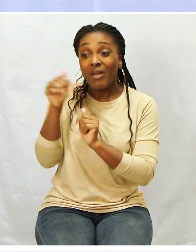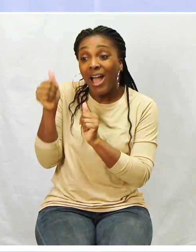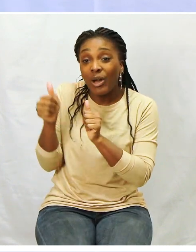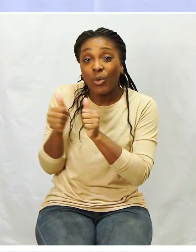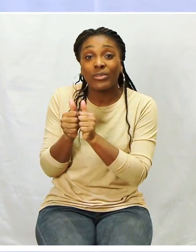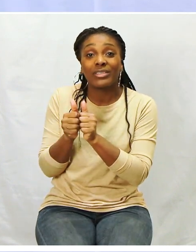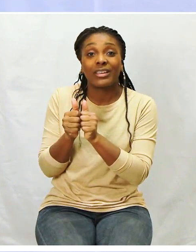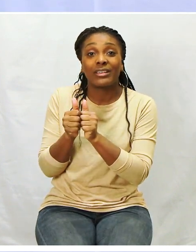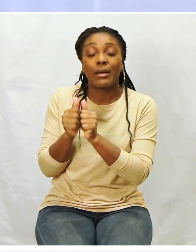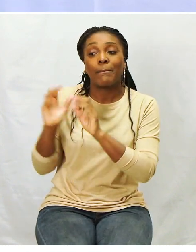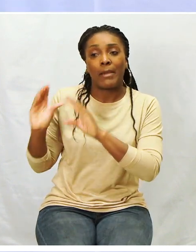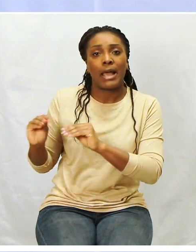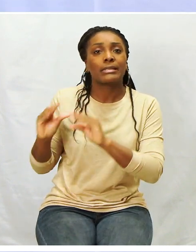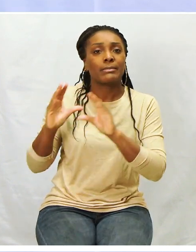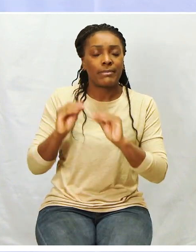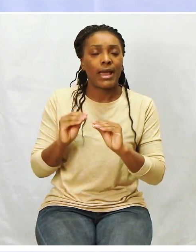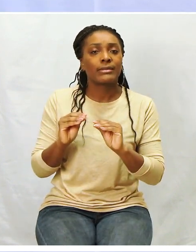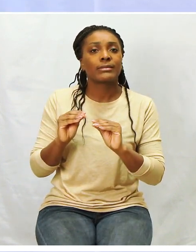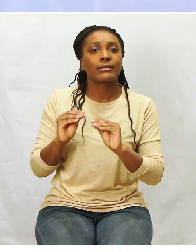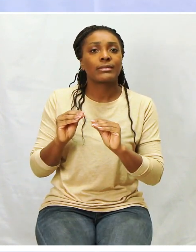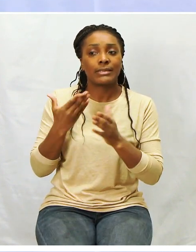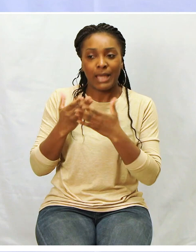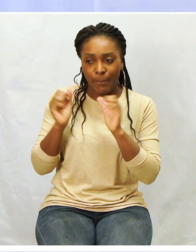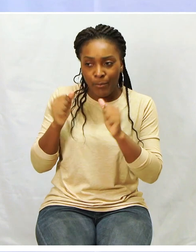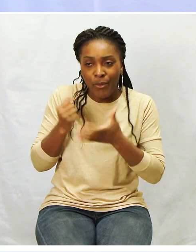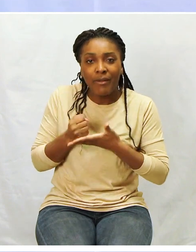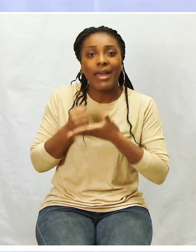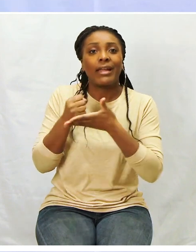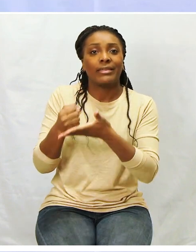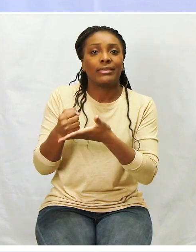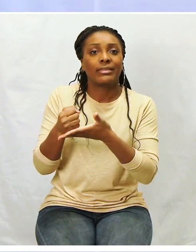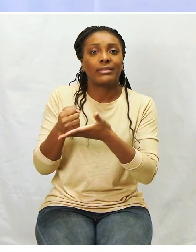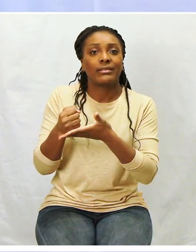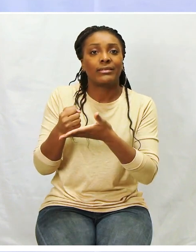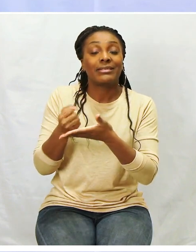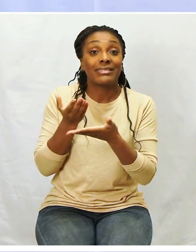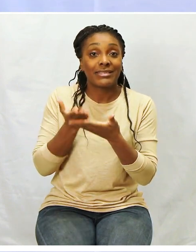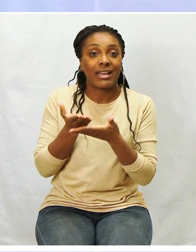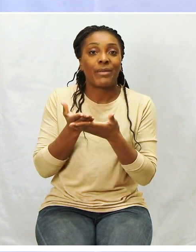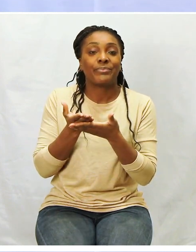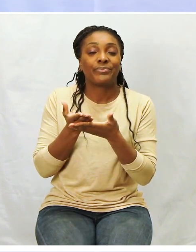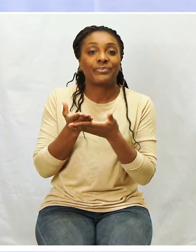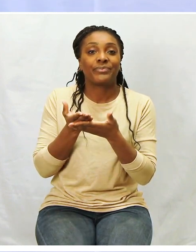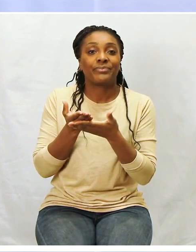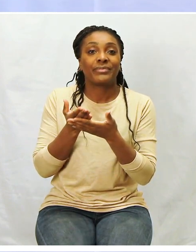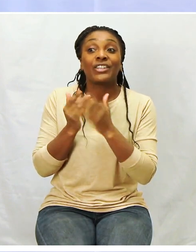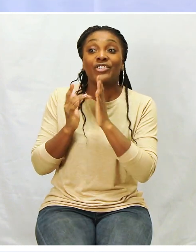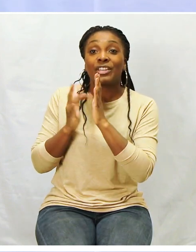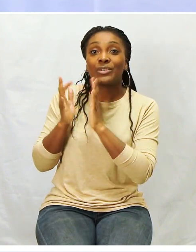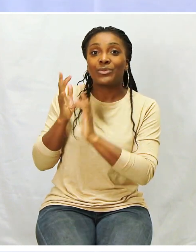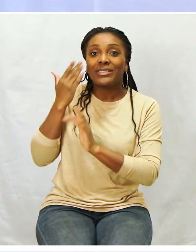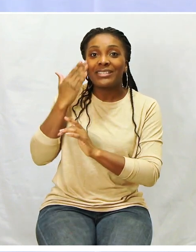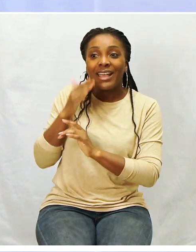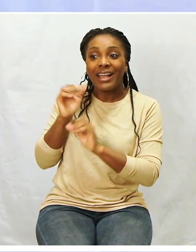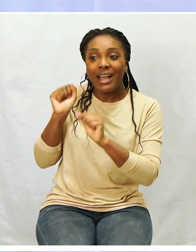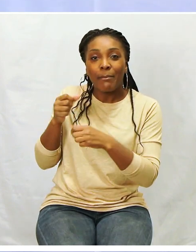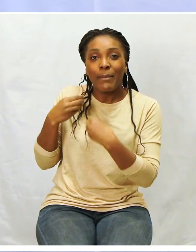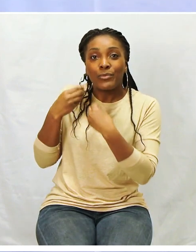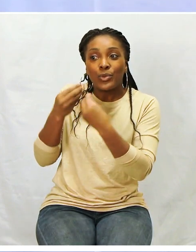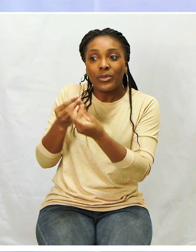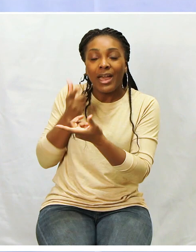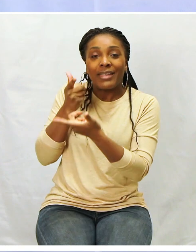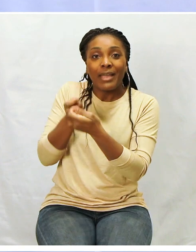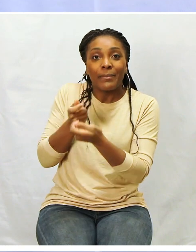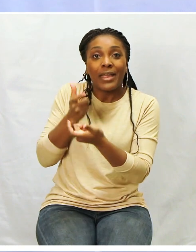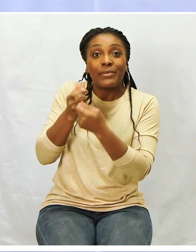sa place, qui savait qui il était et ce qu'il pouvait apporter, mais il était capable de pouvoir donner ce qu'il fallait au bon